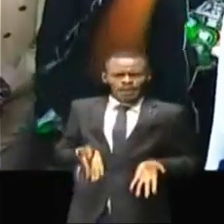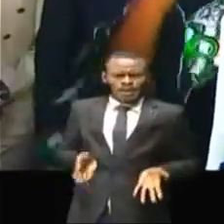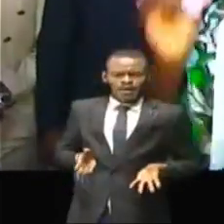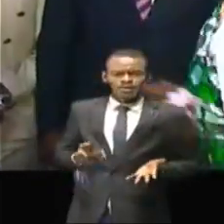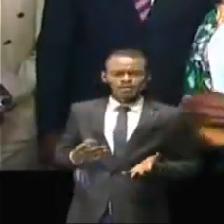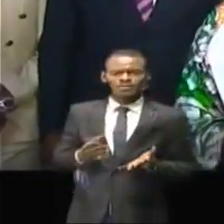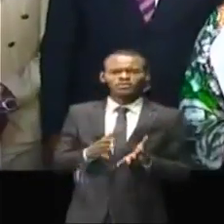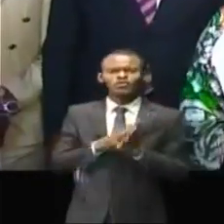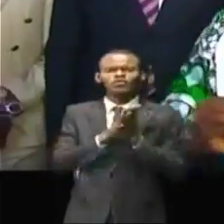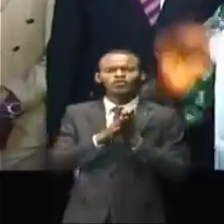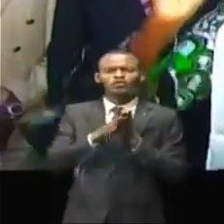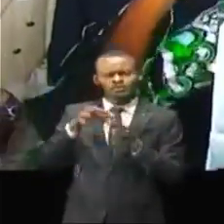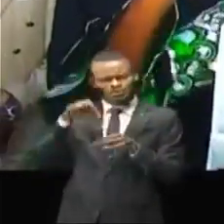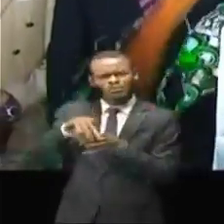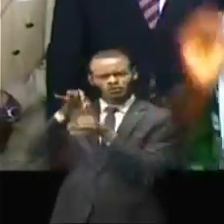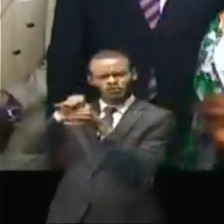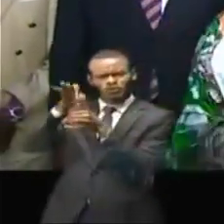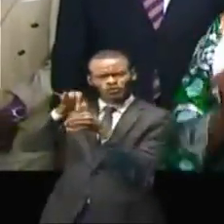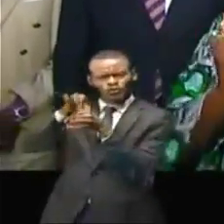massivement,